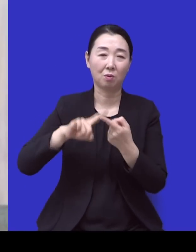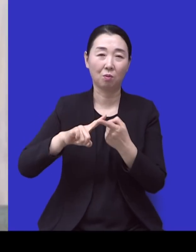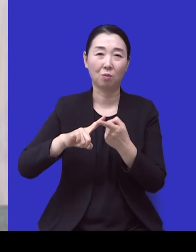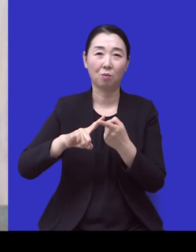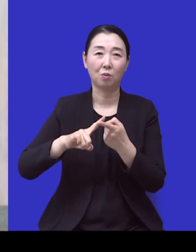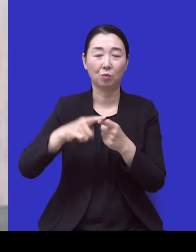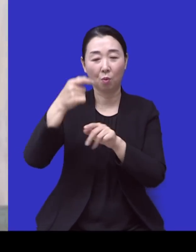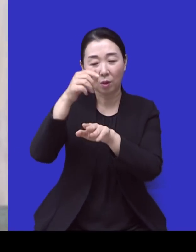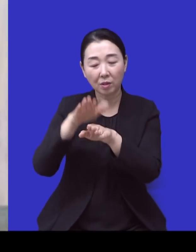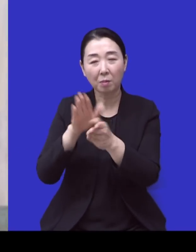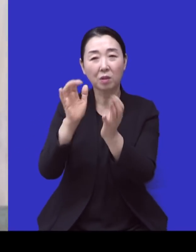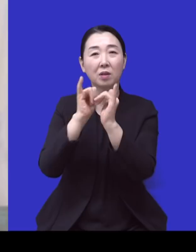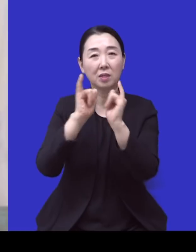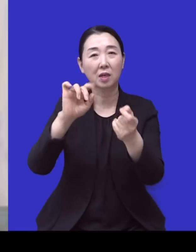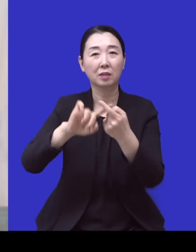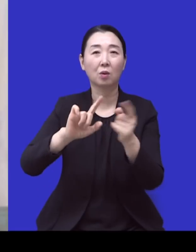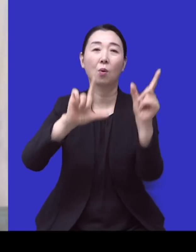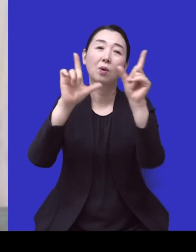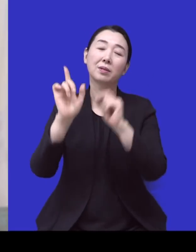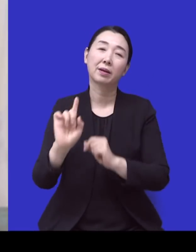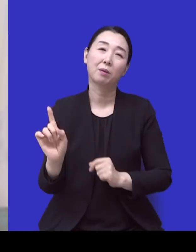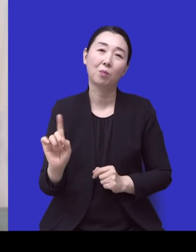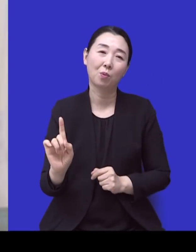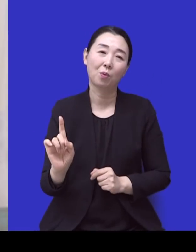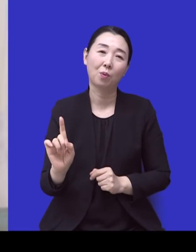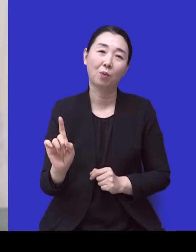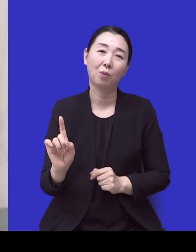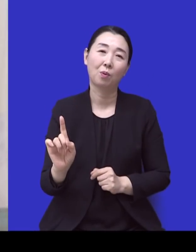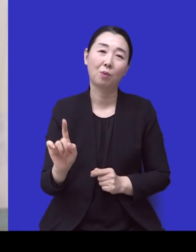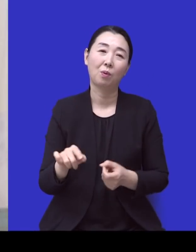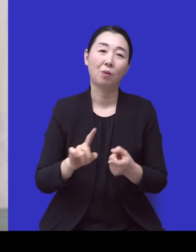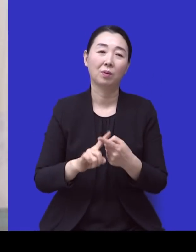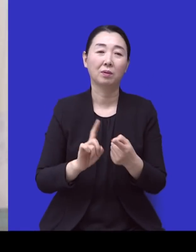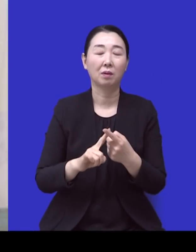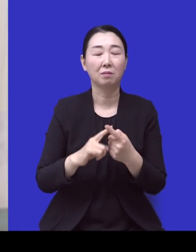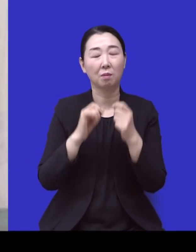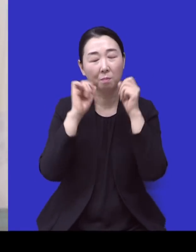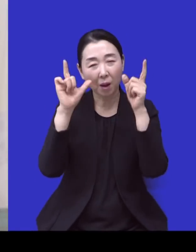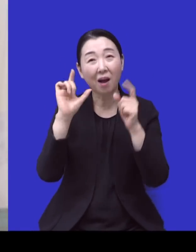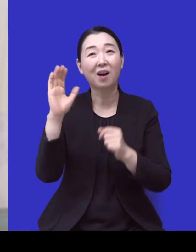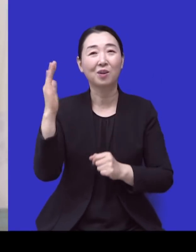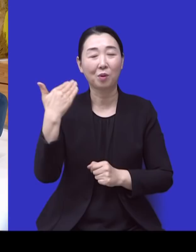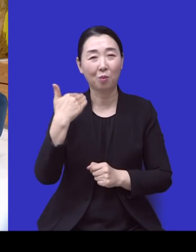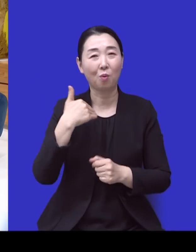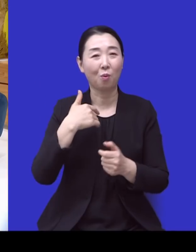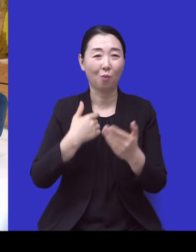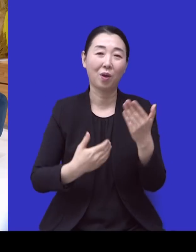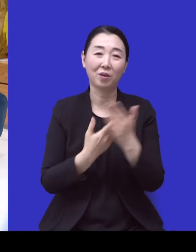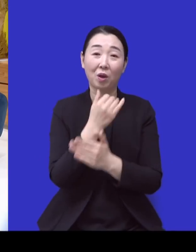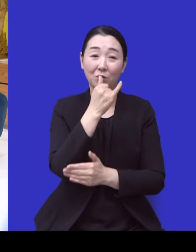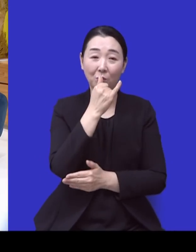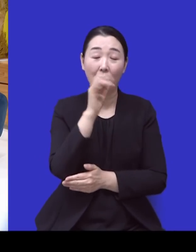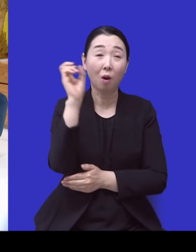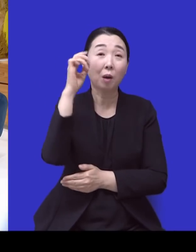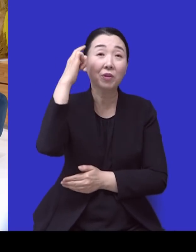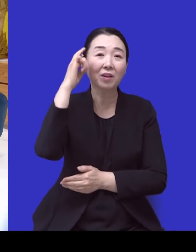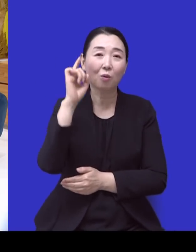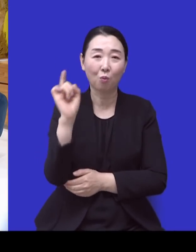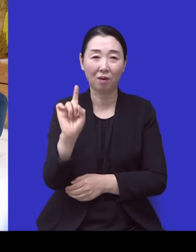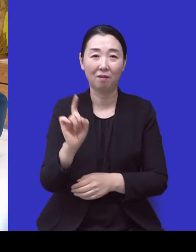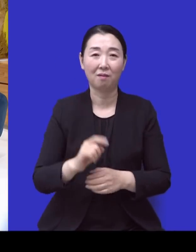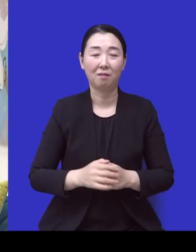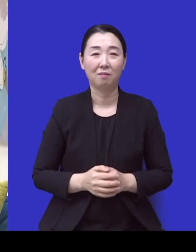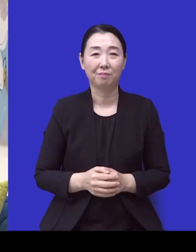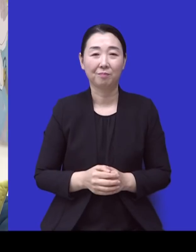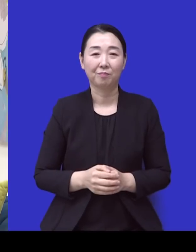한 예배자로서 살아가는 건 어떤 삶일까? 이런 것들에 대해서 되게 많이 깨닫게 되고 회개하게 되면서 왜 갑자기 그런 생각을 하게 됐어요?